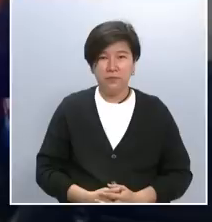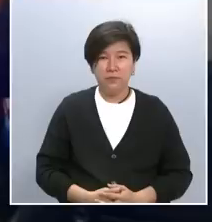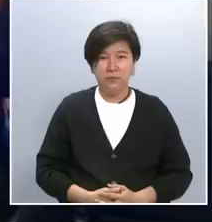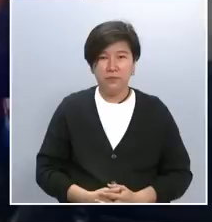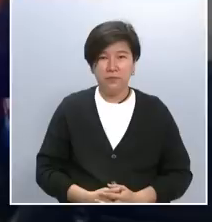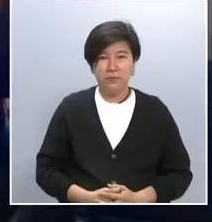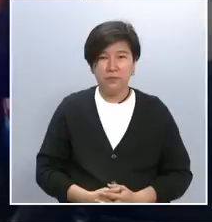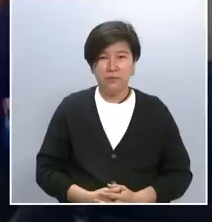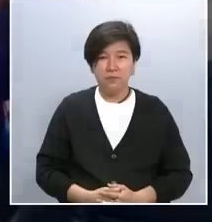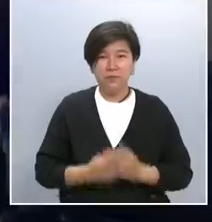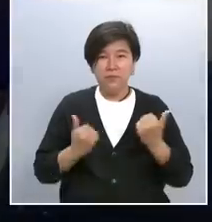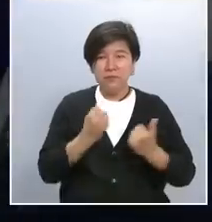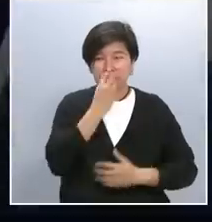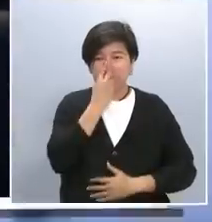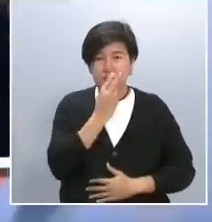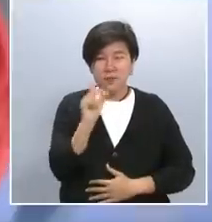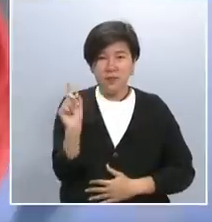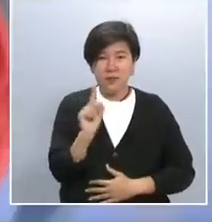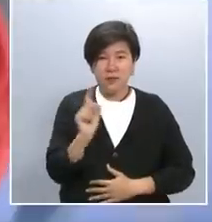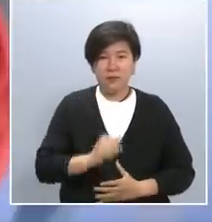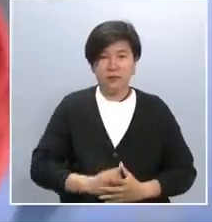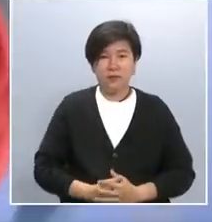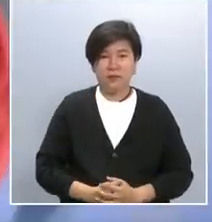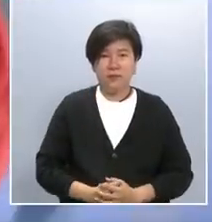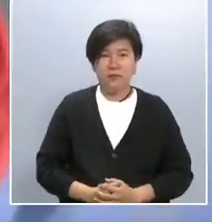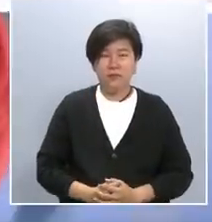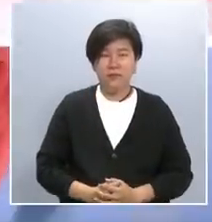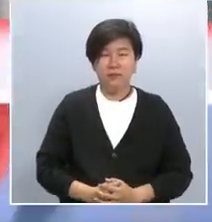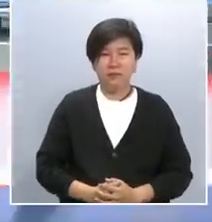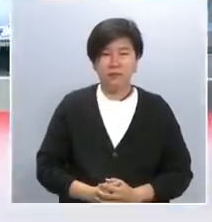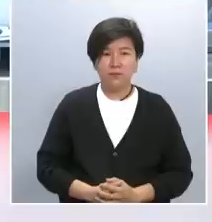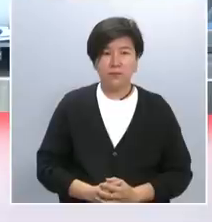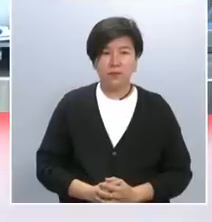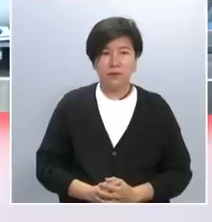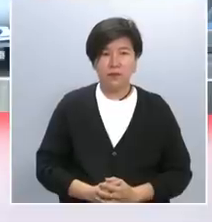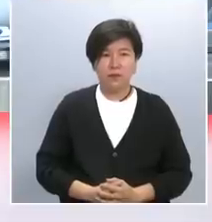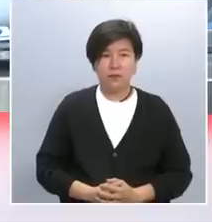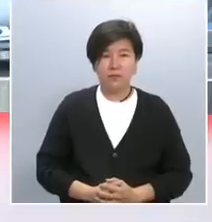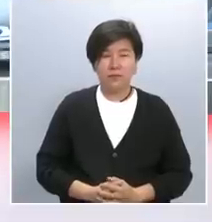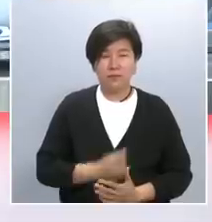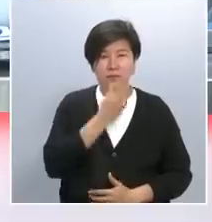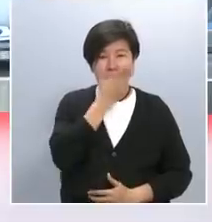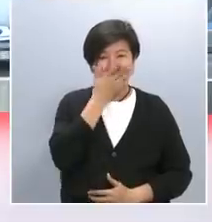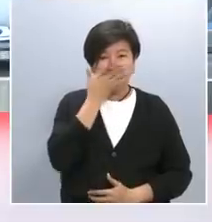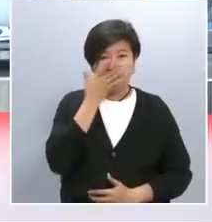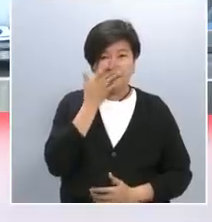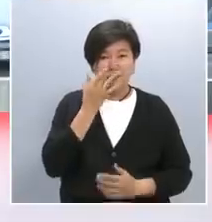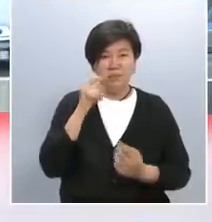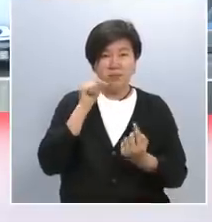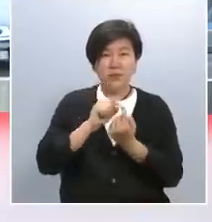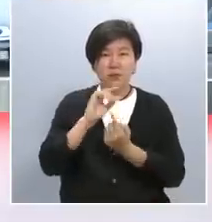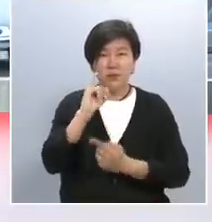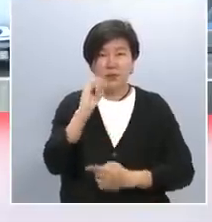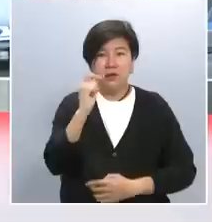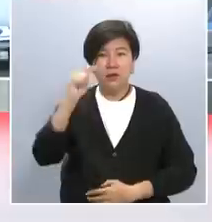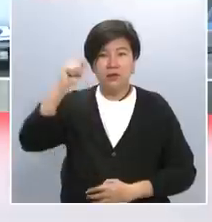ส่วนอีกหนึ่งท่านนะครับที่เรียกว่าโอ้โหพลิกความคาดหมายเหมือนกันนะครับก็คือคุณไอซ์รัชนก